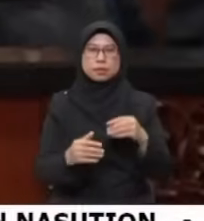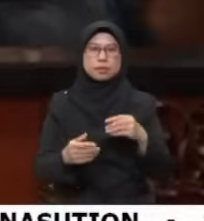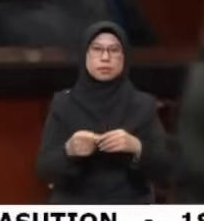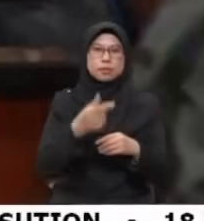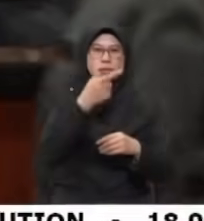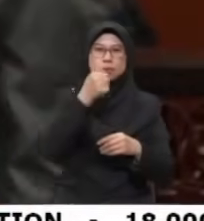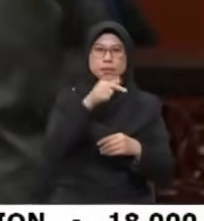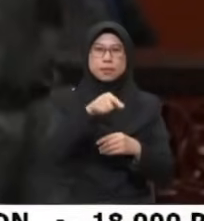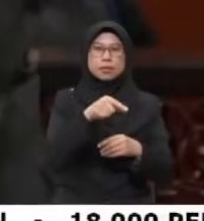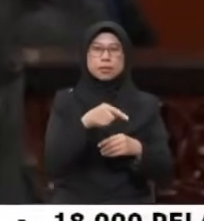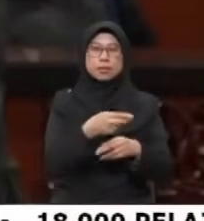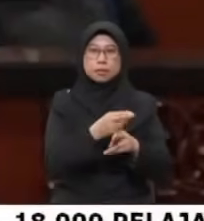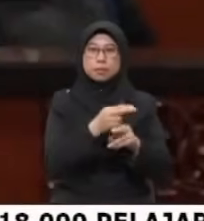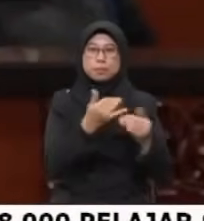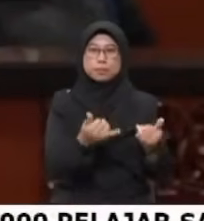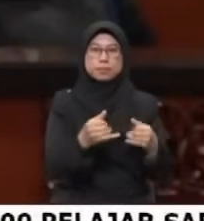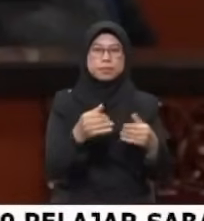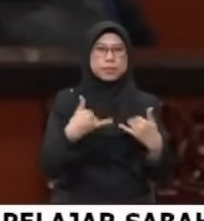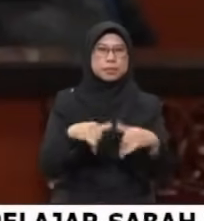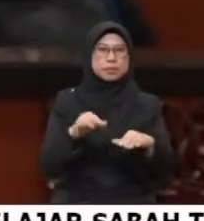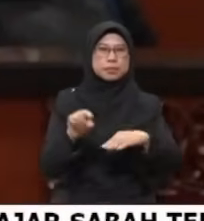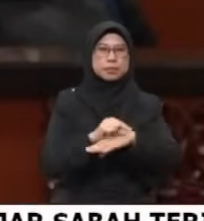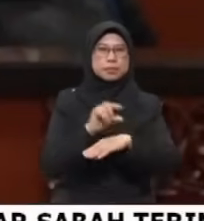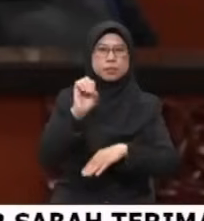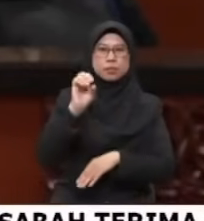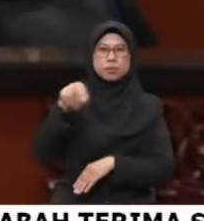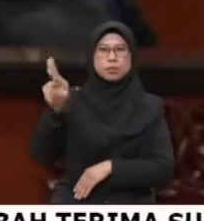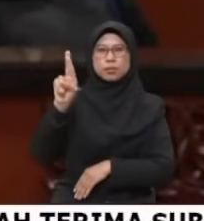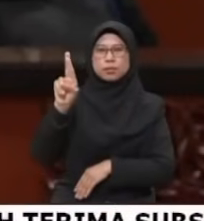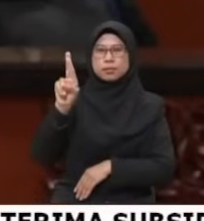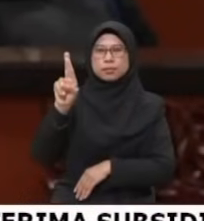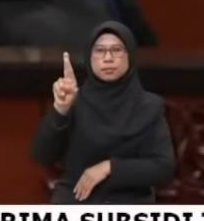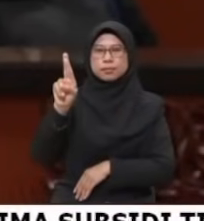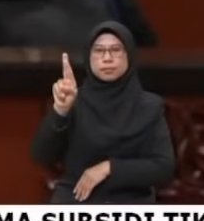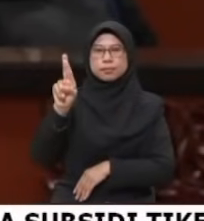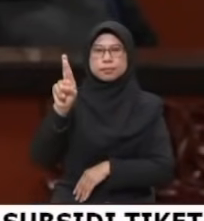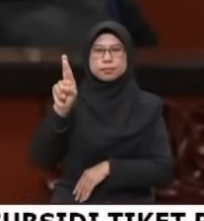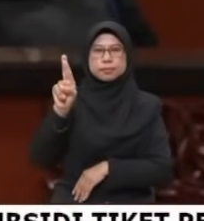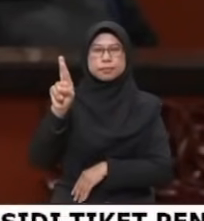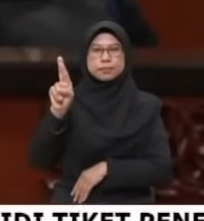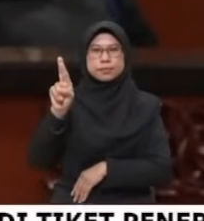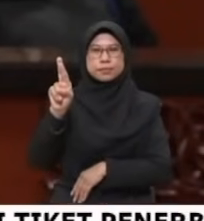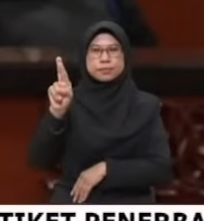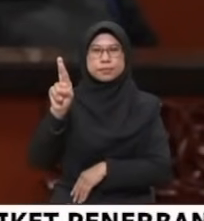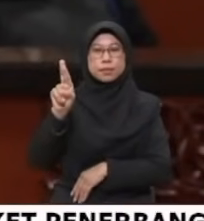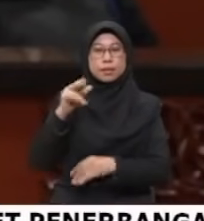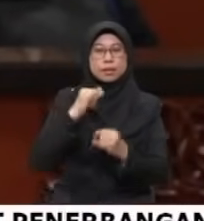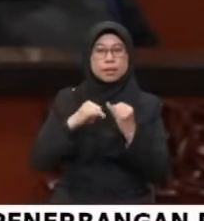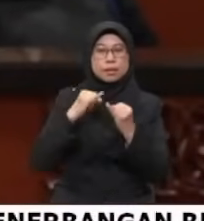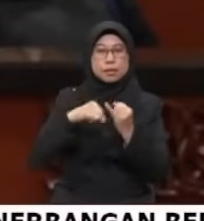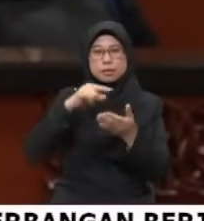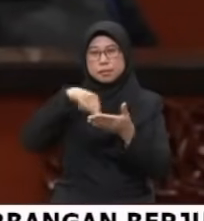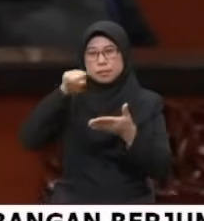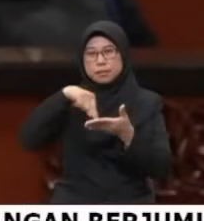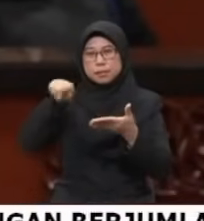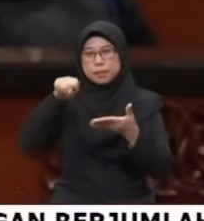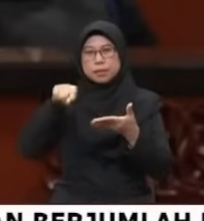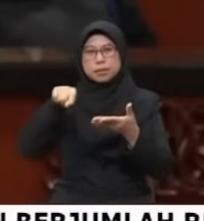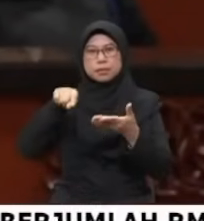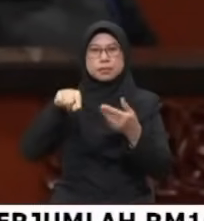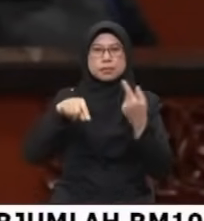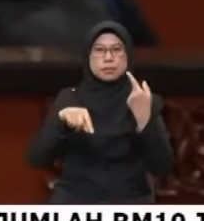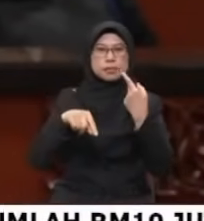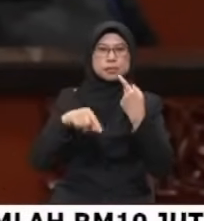penyelenggaran sedia ada masih menggunakan sor schedu rate yang kali terakhir disemakkan pada